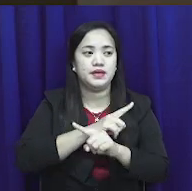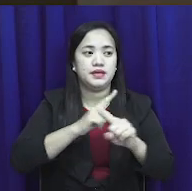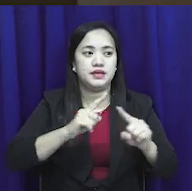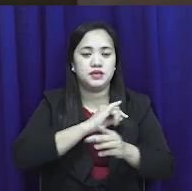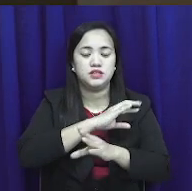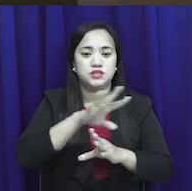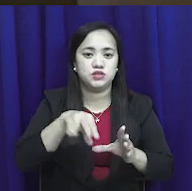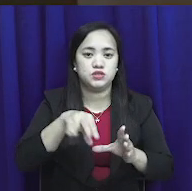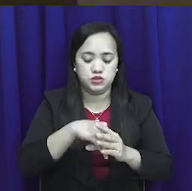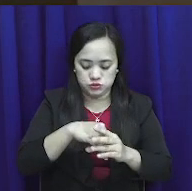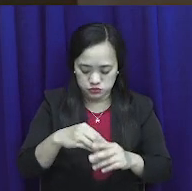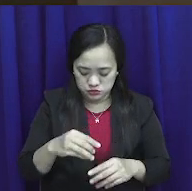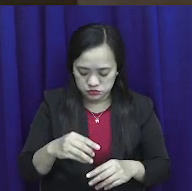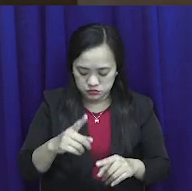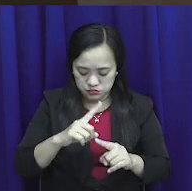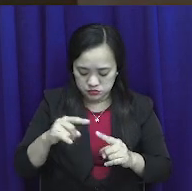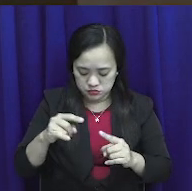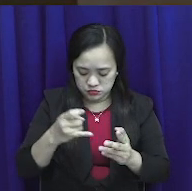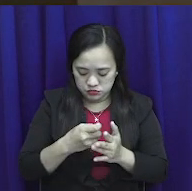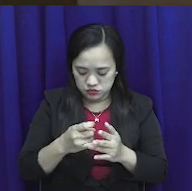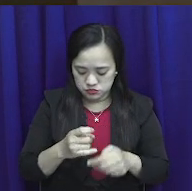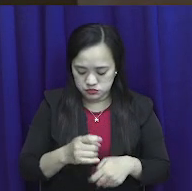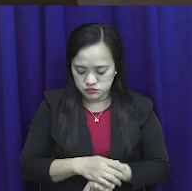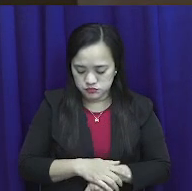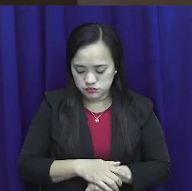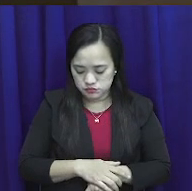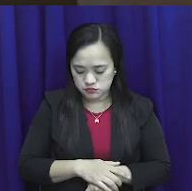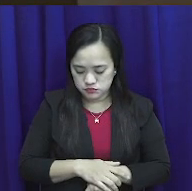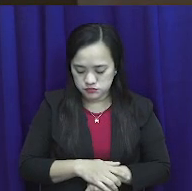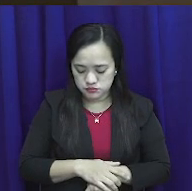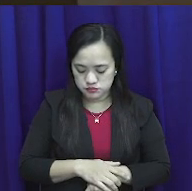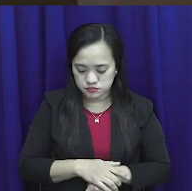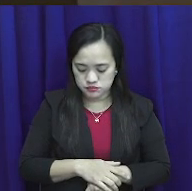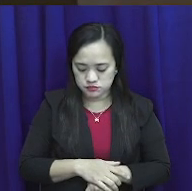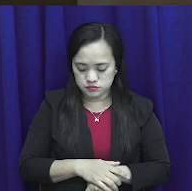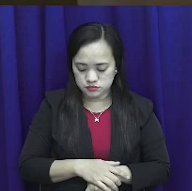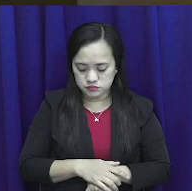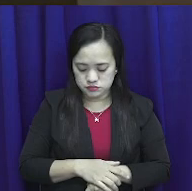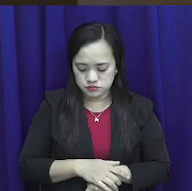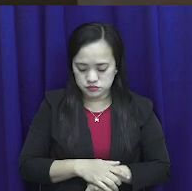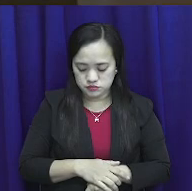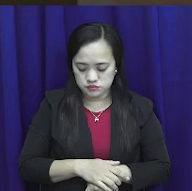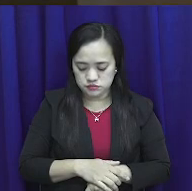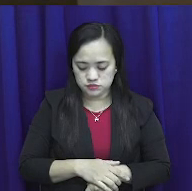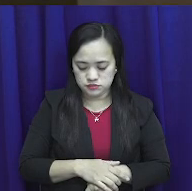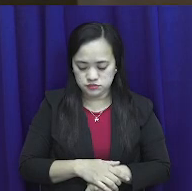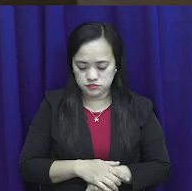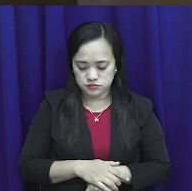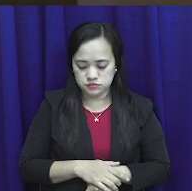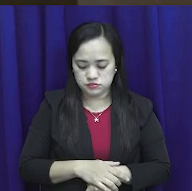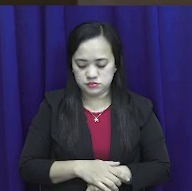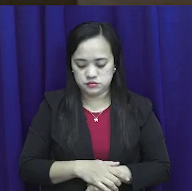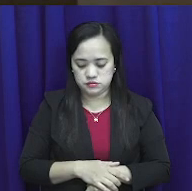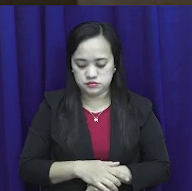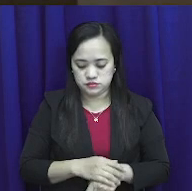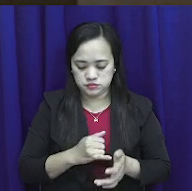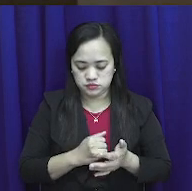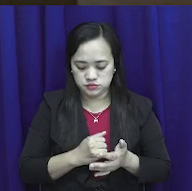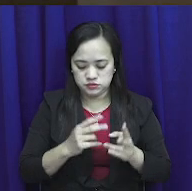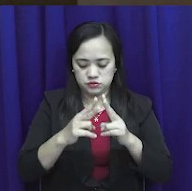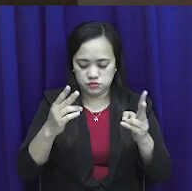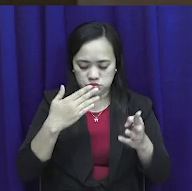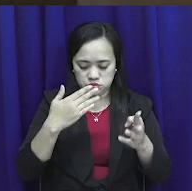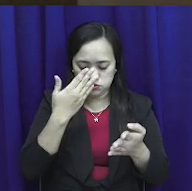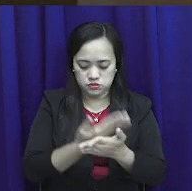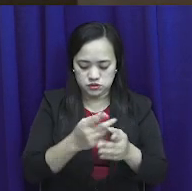join you sa yan pero mag-monitor siya sa Facebook Pastor Magandang hapon po so katulad ng sinasabi ko Ang ganda Ang ganda ng narinig po natin as